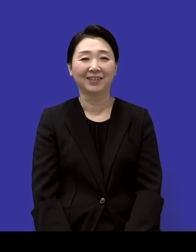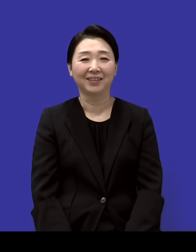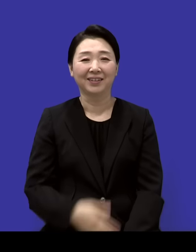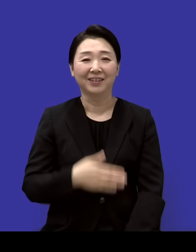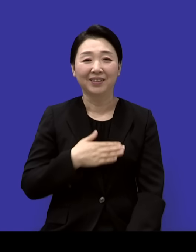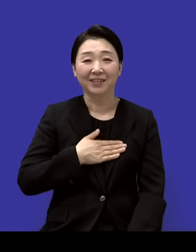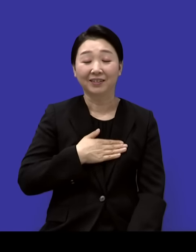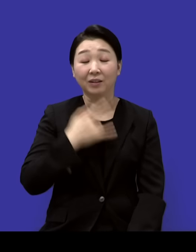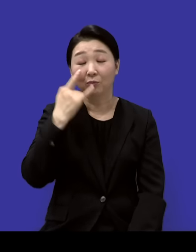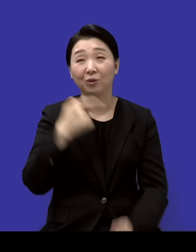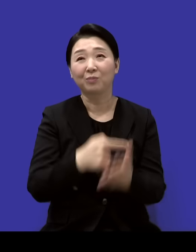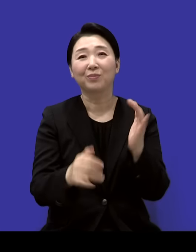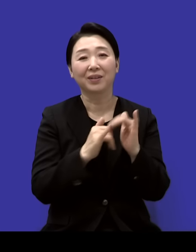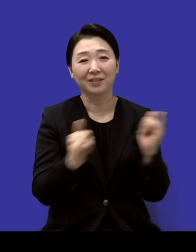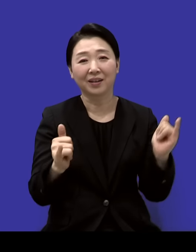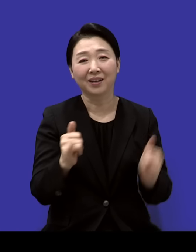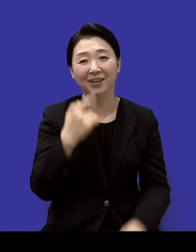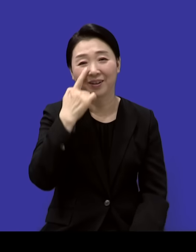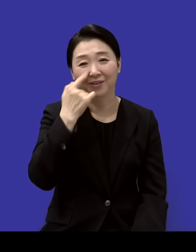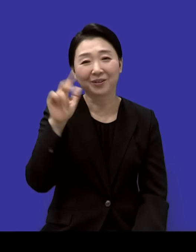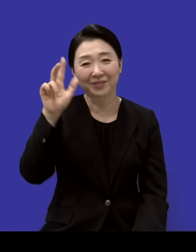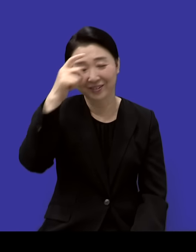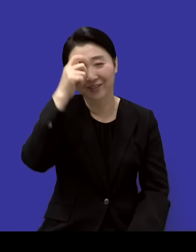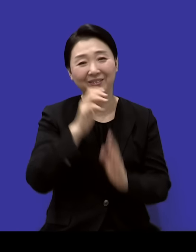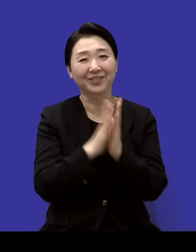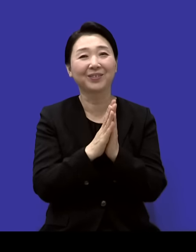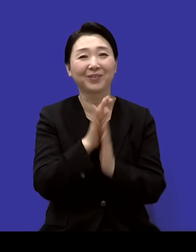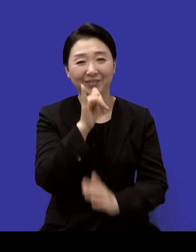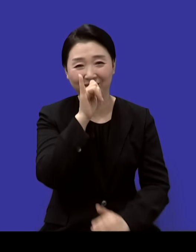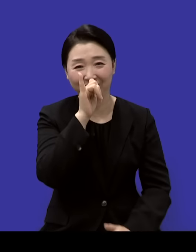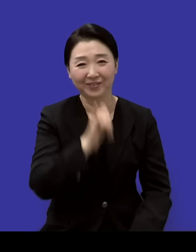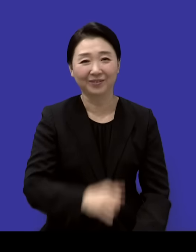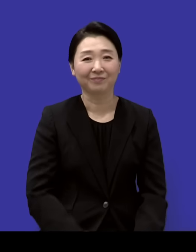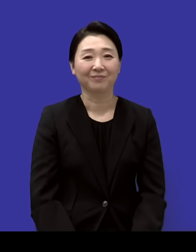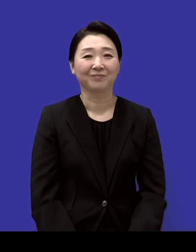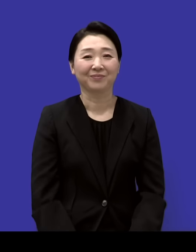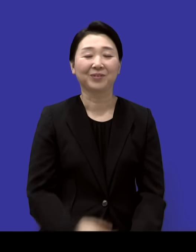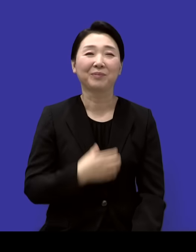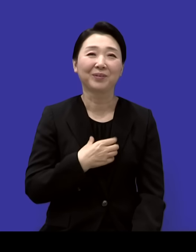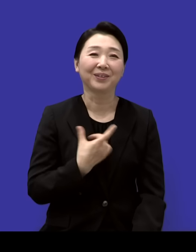어머니 피해자거든요. 네. 네. 저희 어머니께서 서원기도를 하셔가지고 제가 지금 이 자리에 그건 있습니다. 정말 예. 위험한